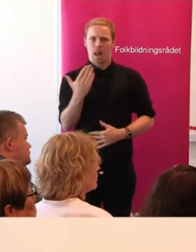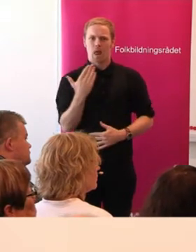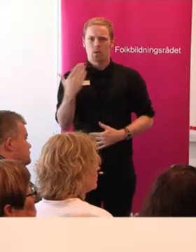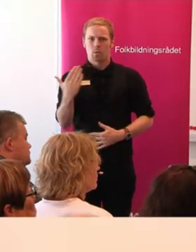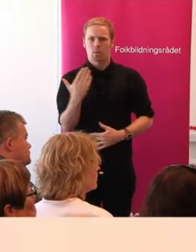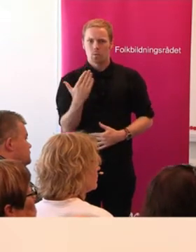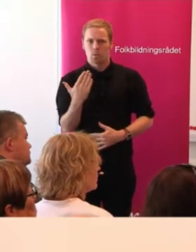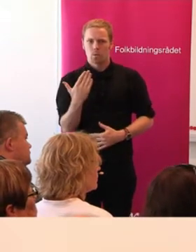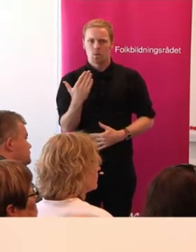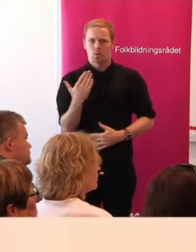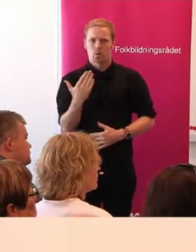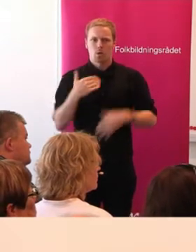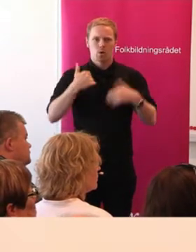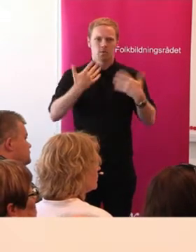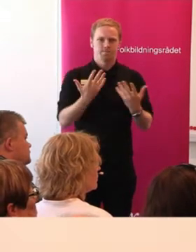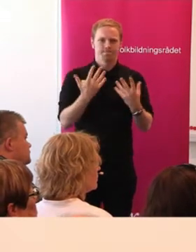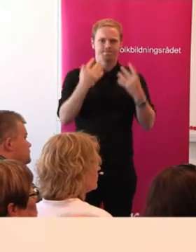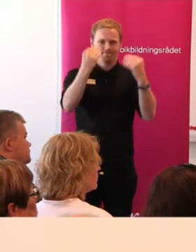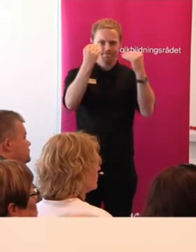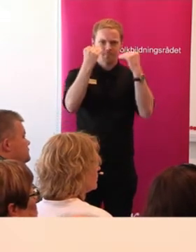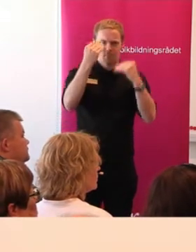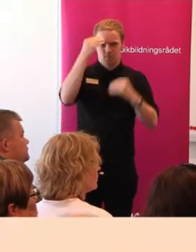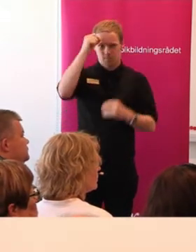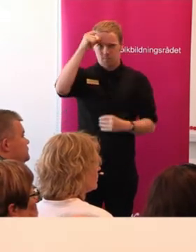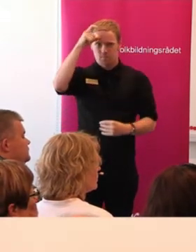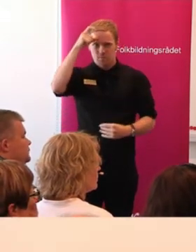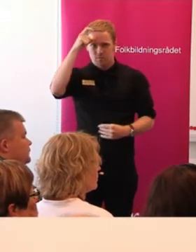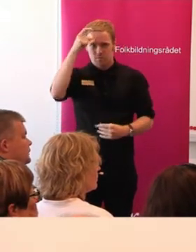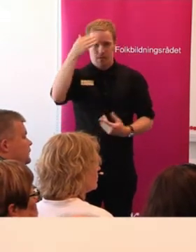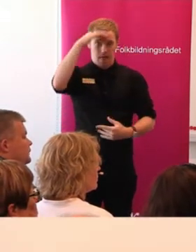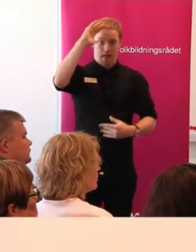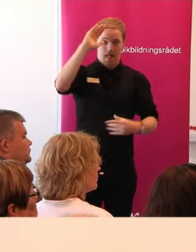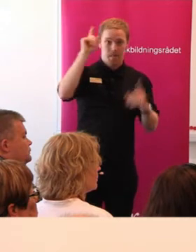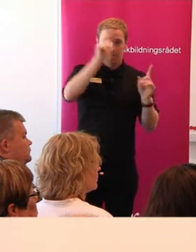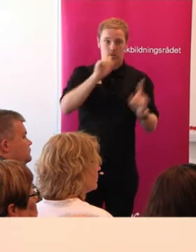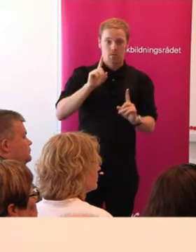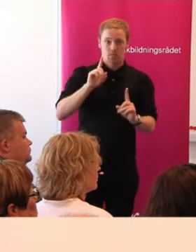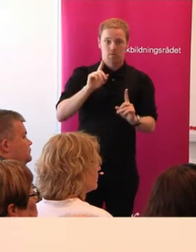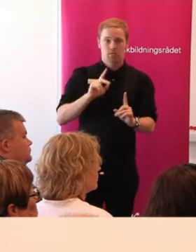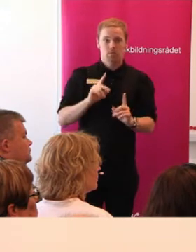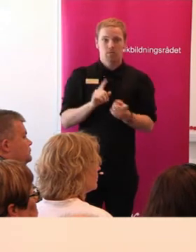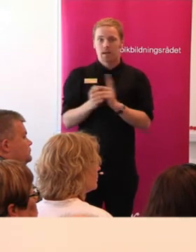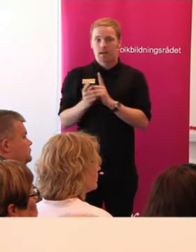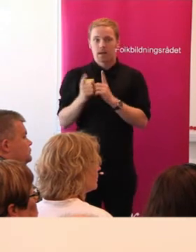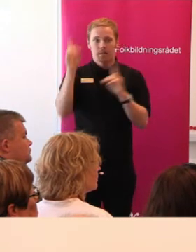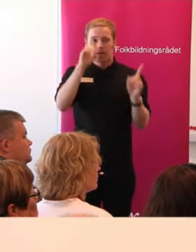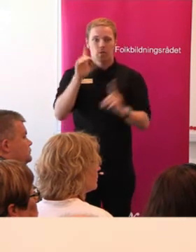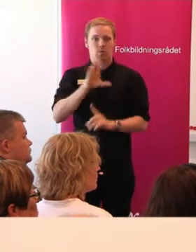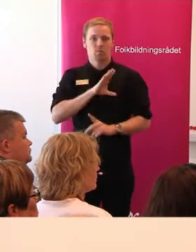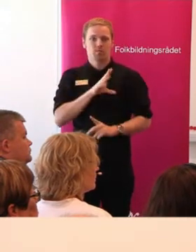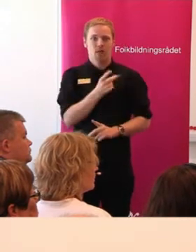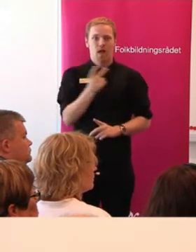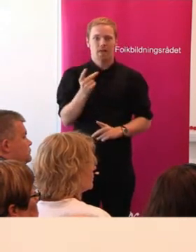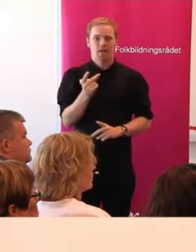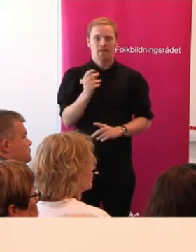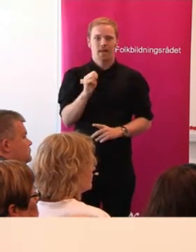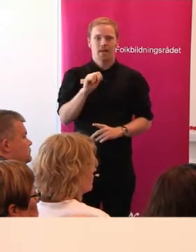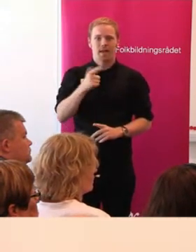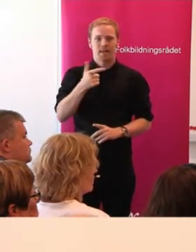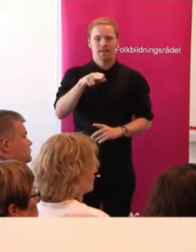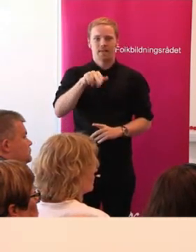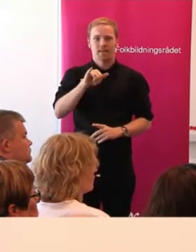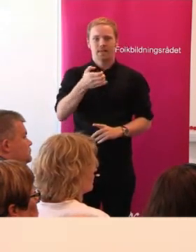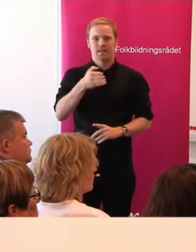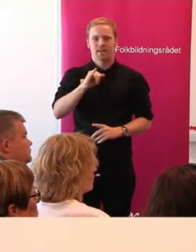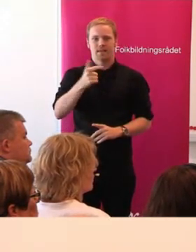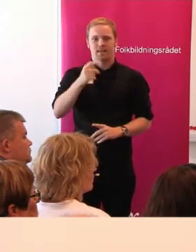sig kunskaper utav äldre människor. Det är människor som kommer med en annan etnicitet och bakgrund, andra språk, som får möjlighet att träffa